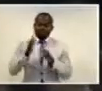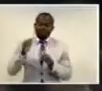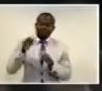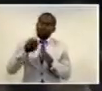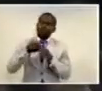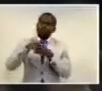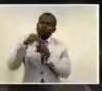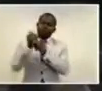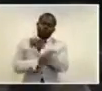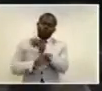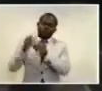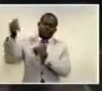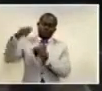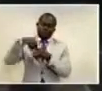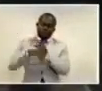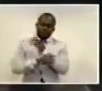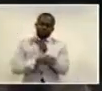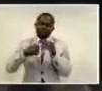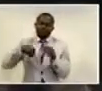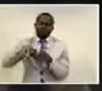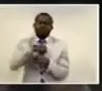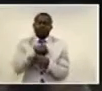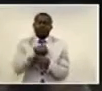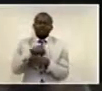bava hanze baza mu gihugu cyacu